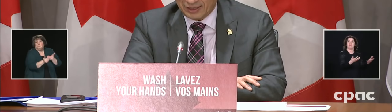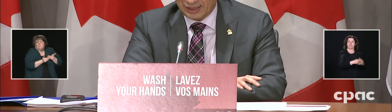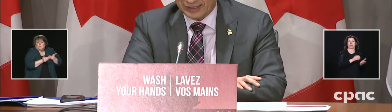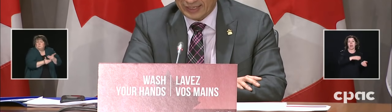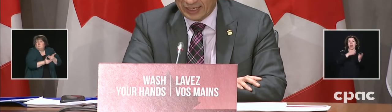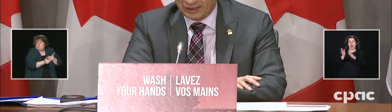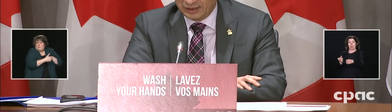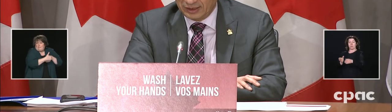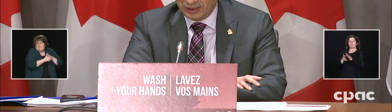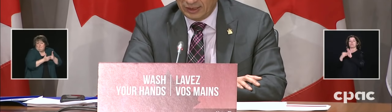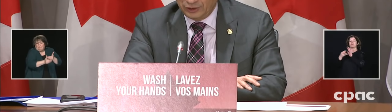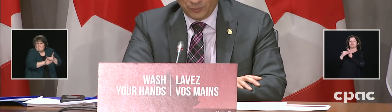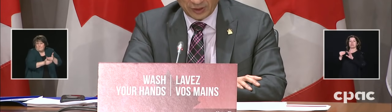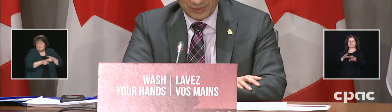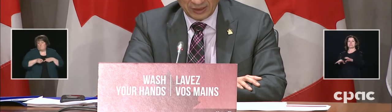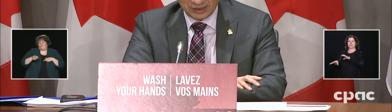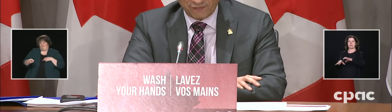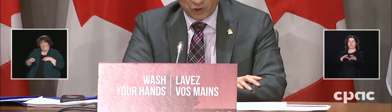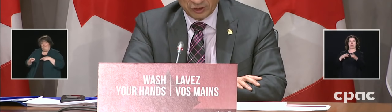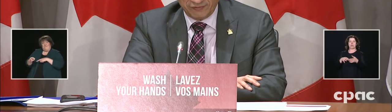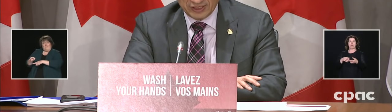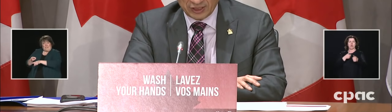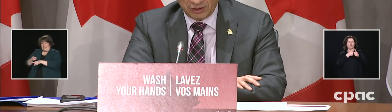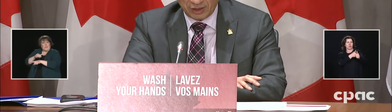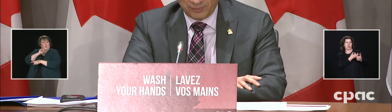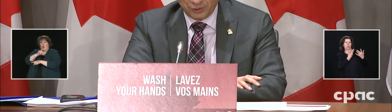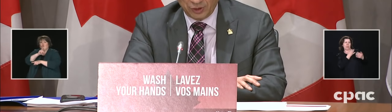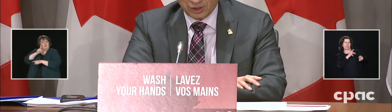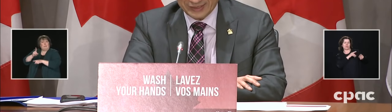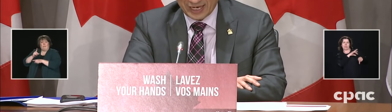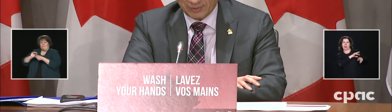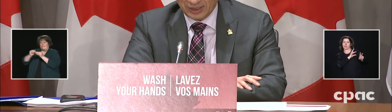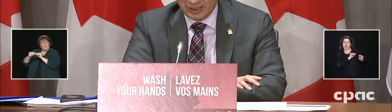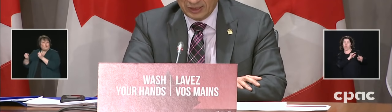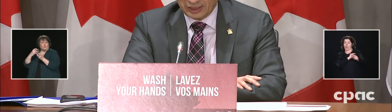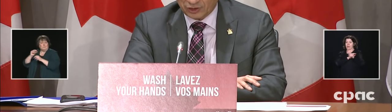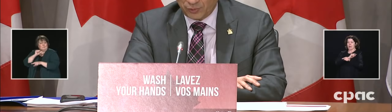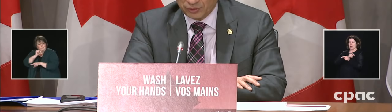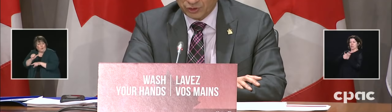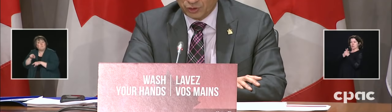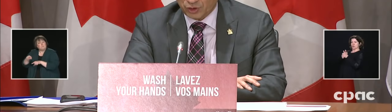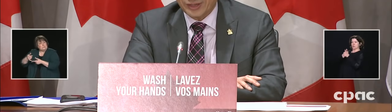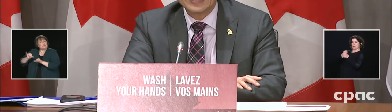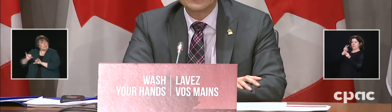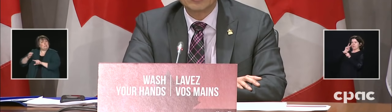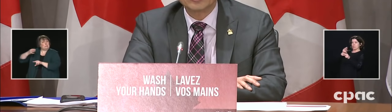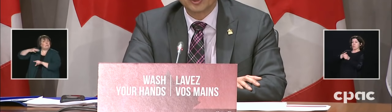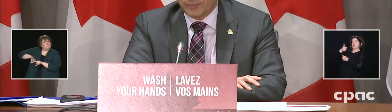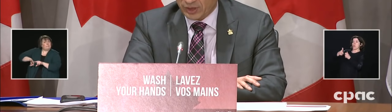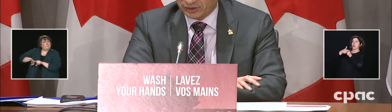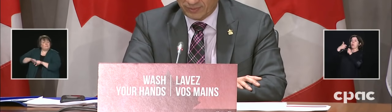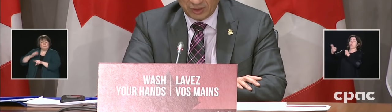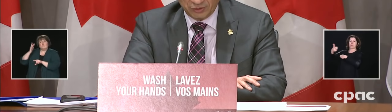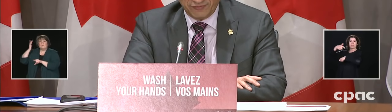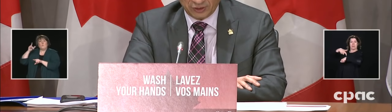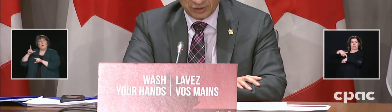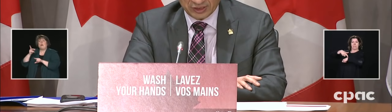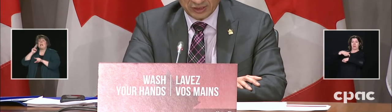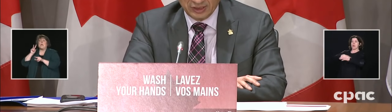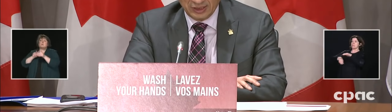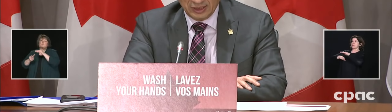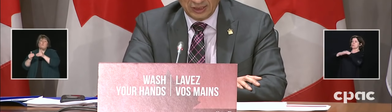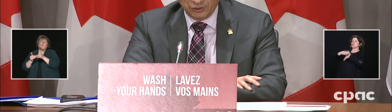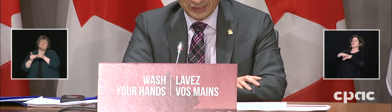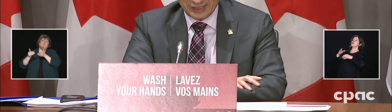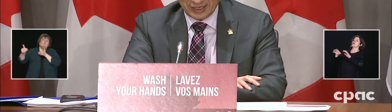les cas réels. Ils nous permettent d'avoir une vision à plus long terme qui repose sur nos connaissances du comportement du